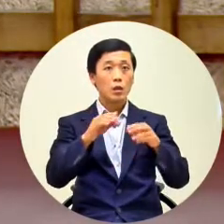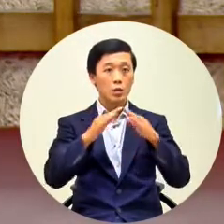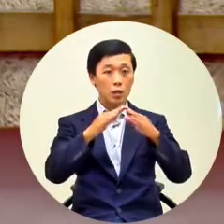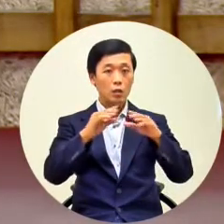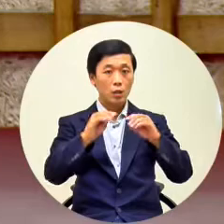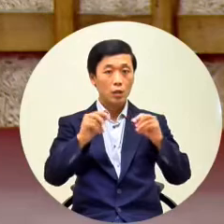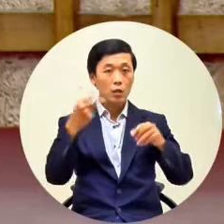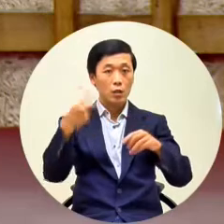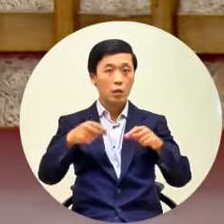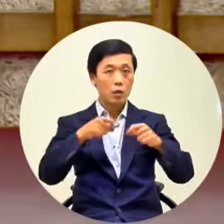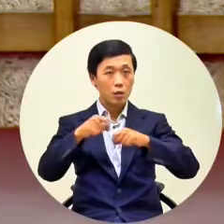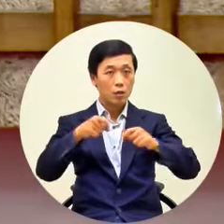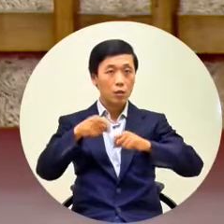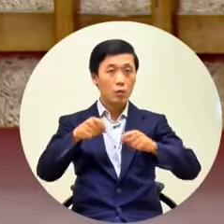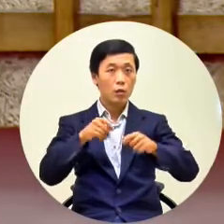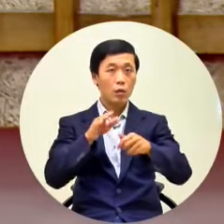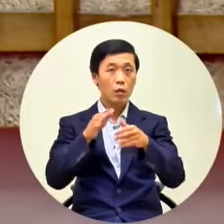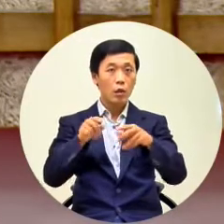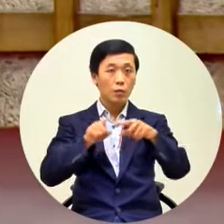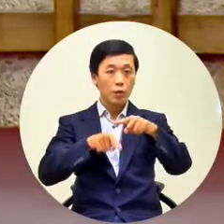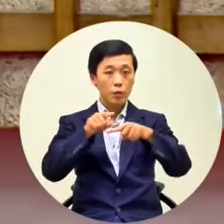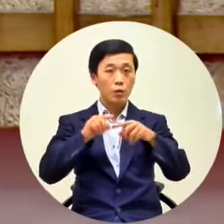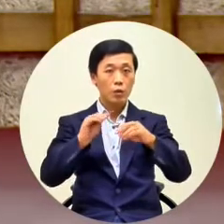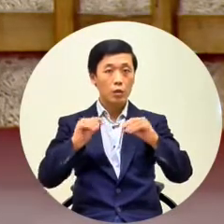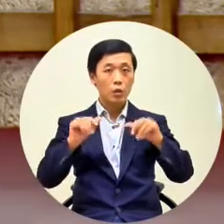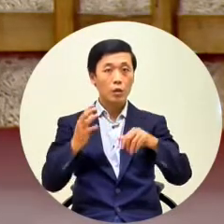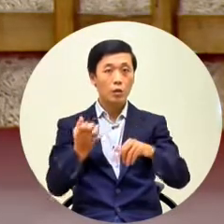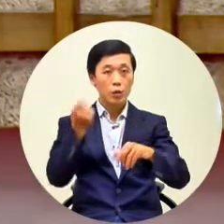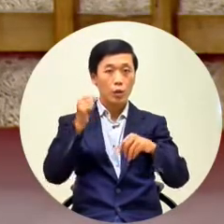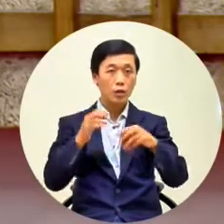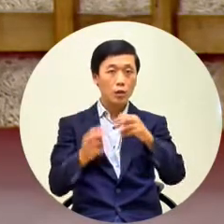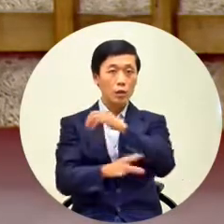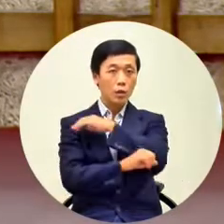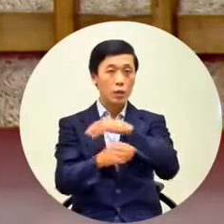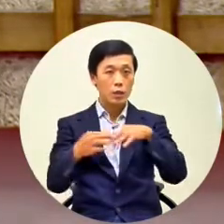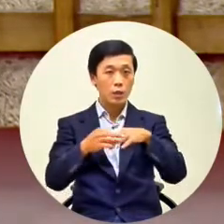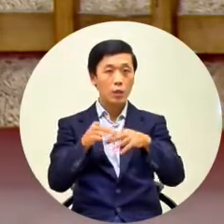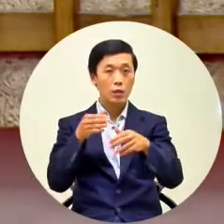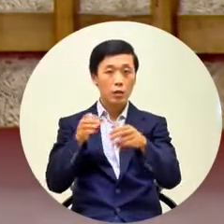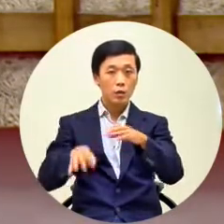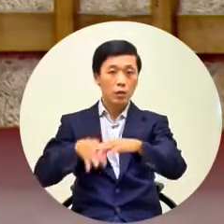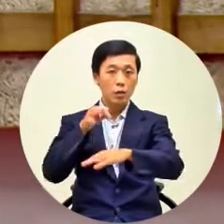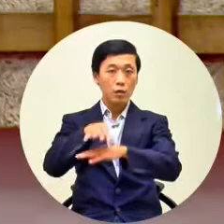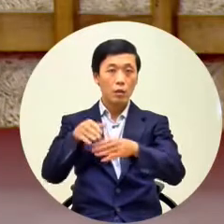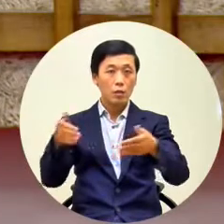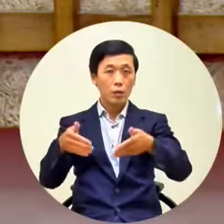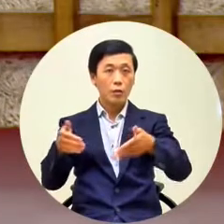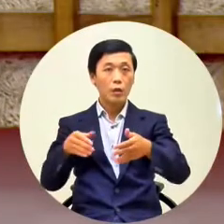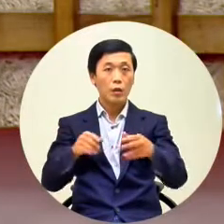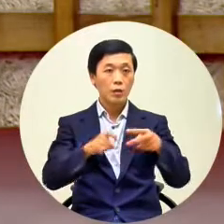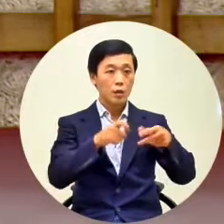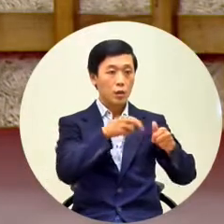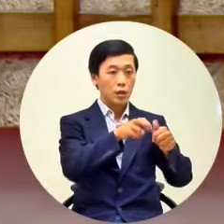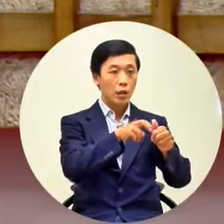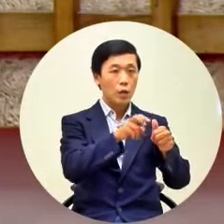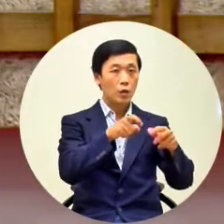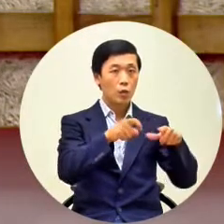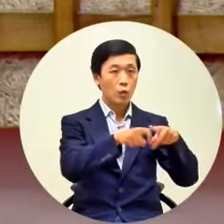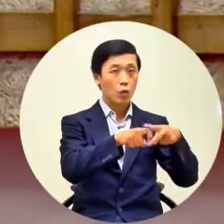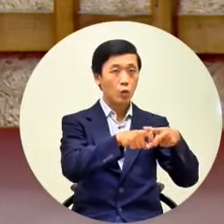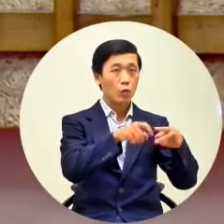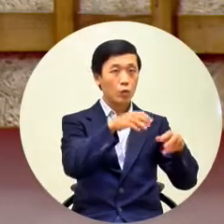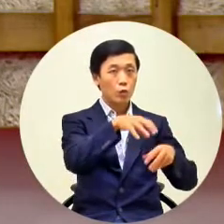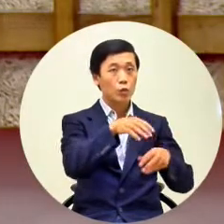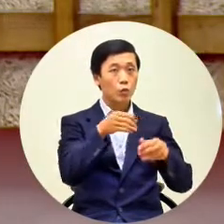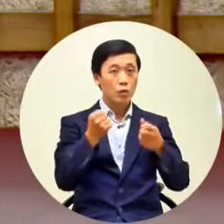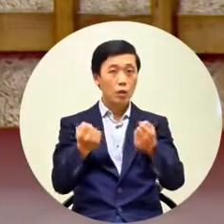样的平均地权基金可以支应这开发，让我们跟这个养工处的团队在公